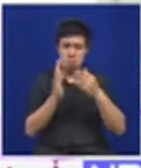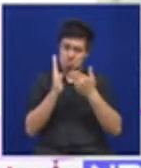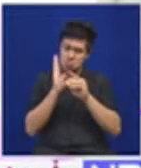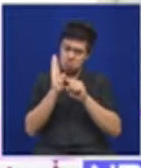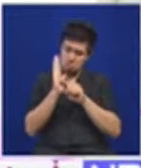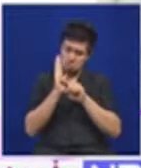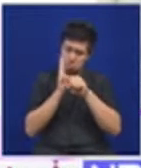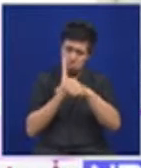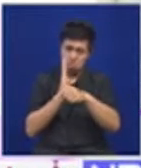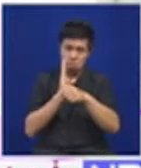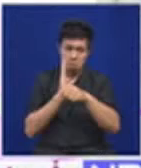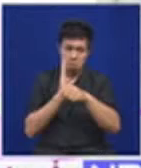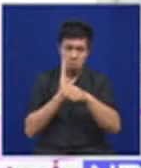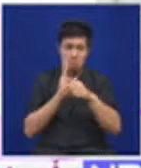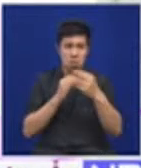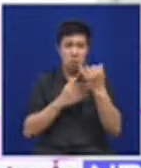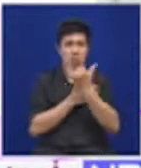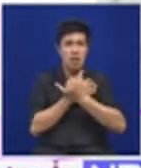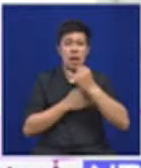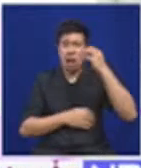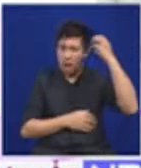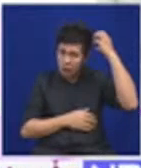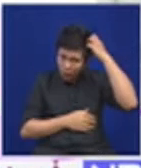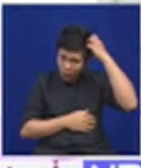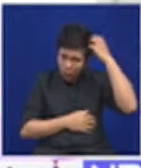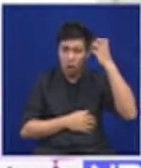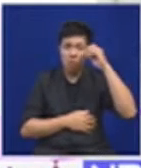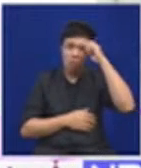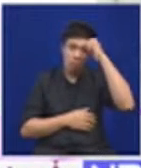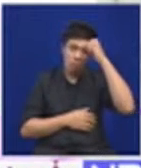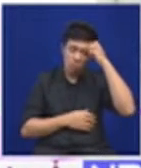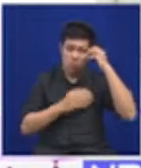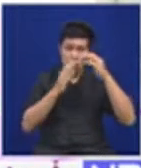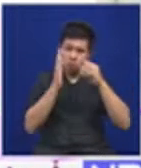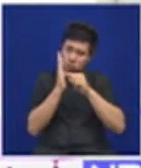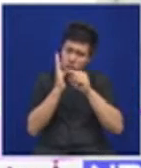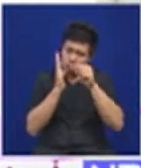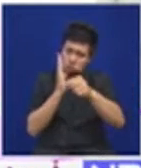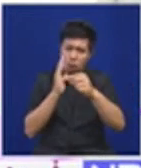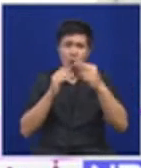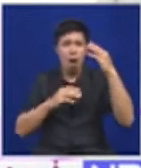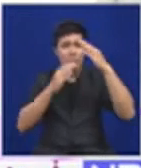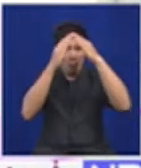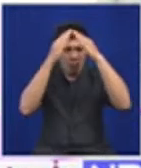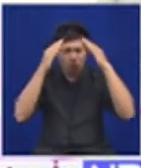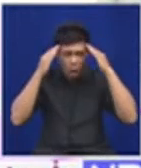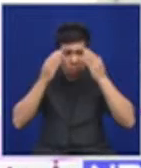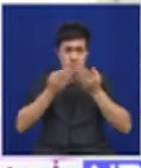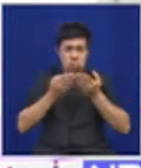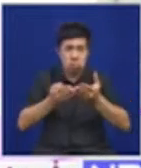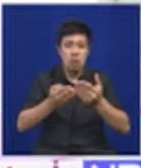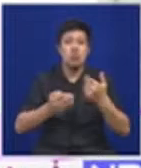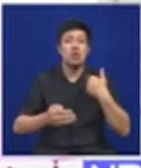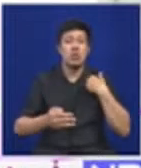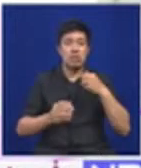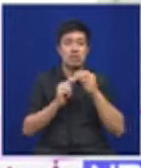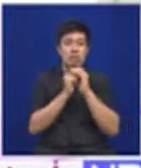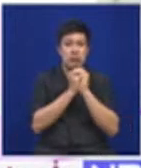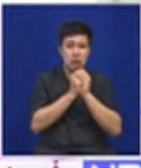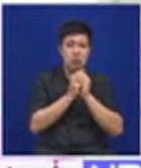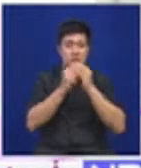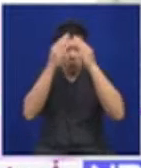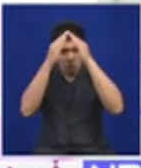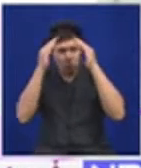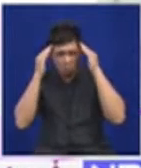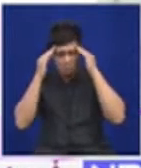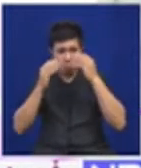ยครับเข้าไปยังบริกรรมไซไปยังเชียงกวางไปออกฮาตินของเวียดนามซึ่งเป็นท่าเรือใหญ่ซึ่งขณะนี้ทางจีนกับเวียดนามเนี่ยก็พย